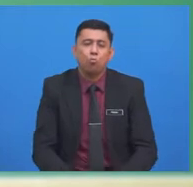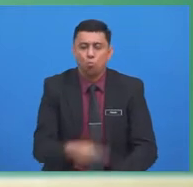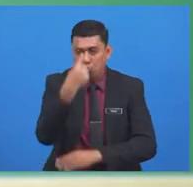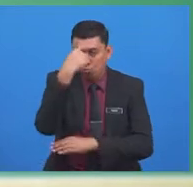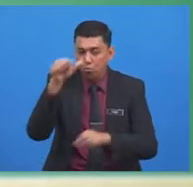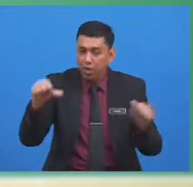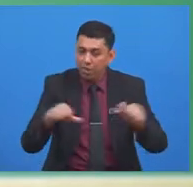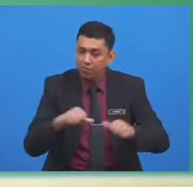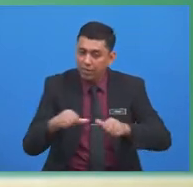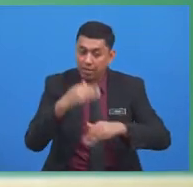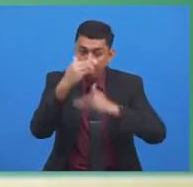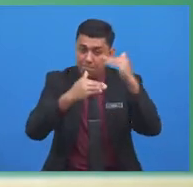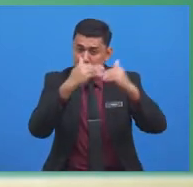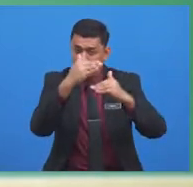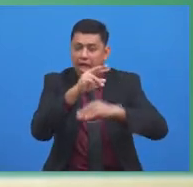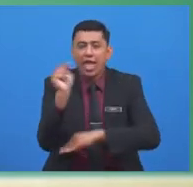pembinaan.